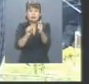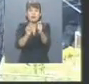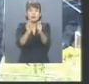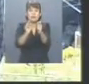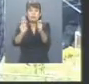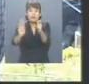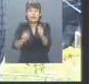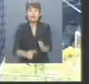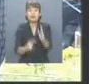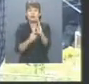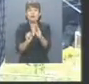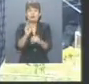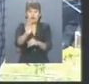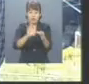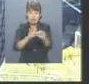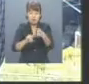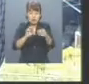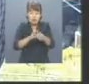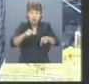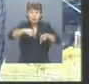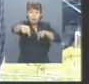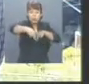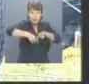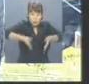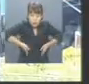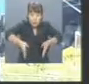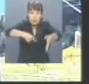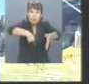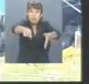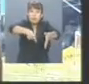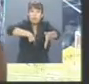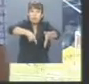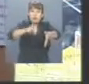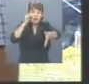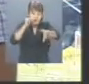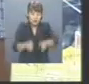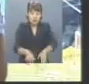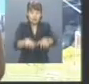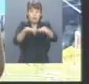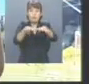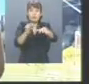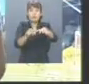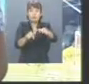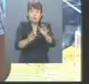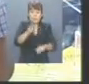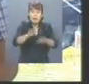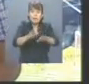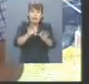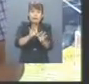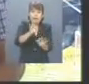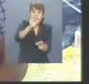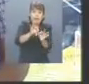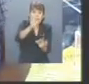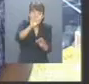ครจุดนี้ตลอดทั้งสายนะครับน้ำยังคงท่วมนะครับค่อนข้างระดับน้ำมันอยู่ที่ประมาณเข่า